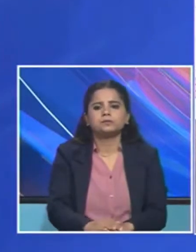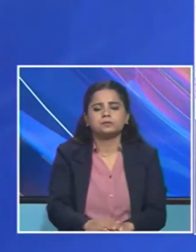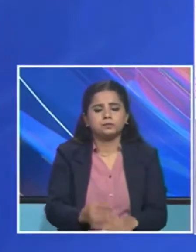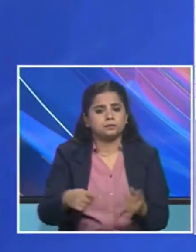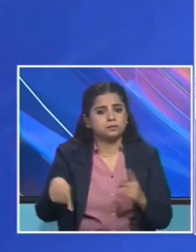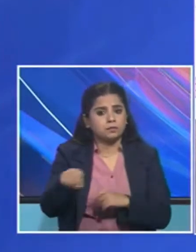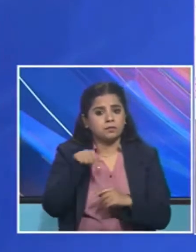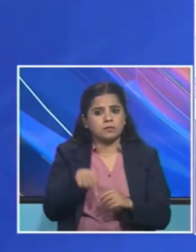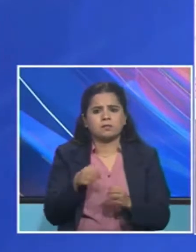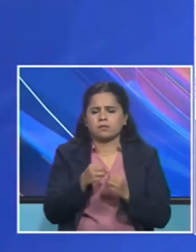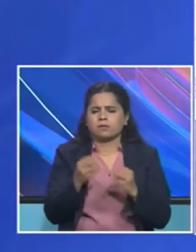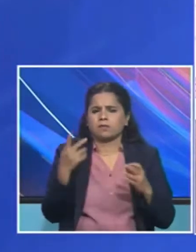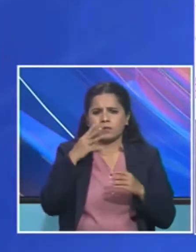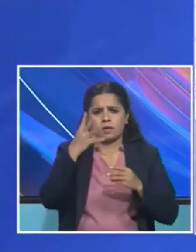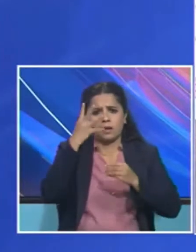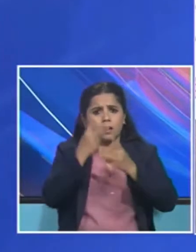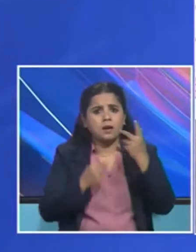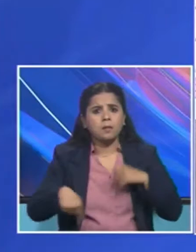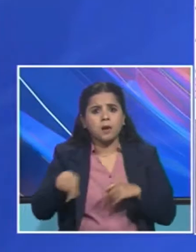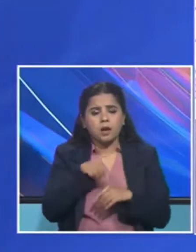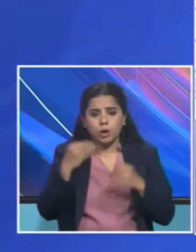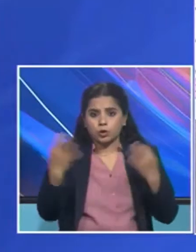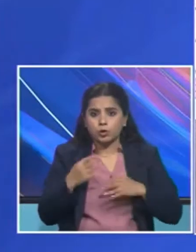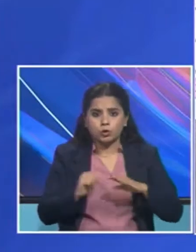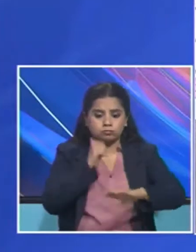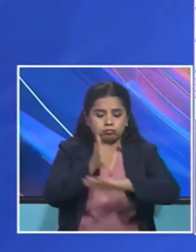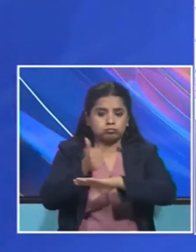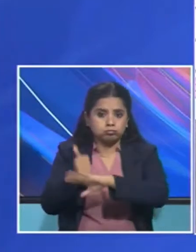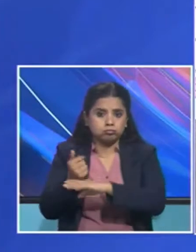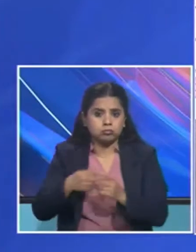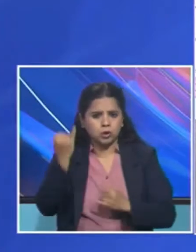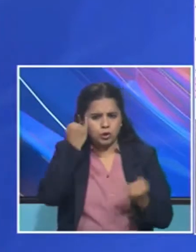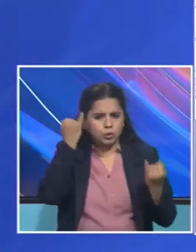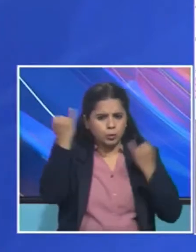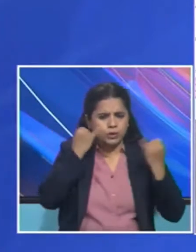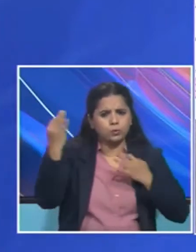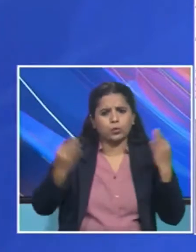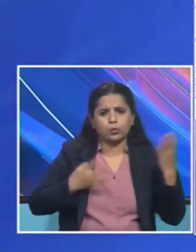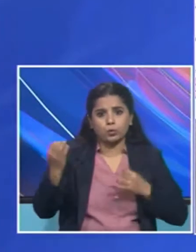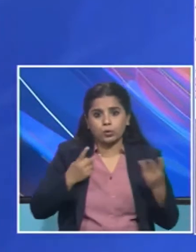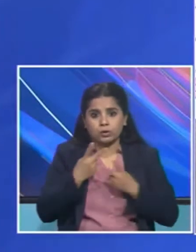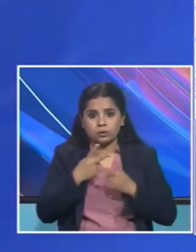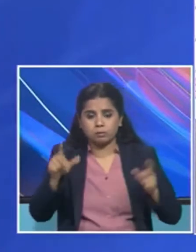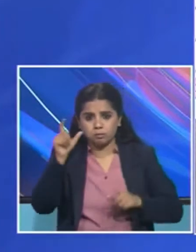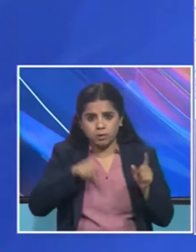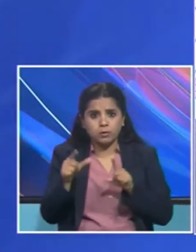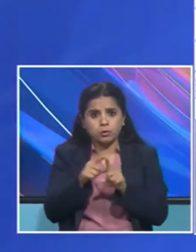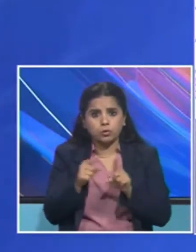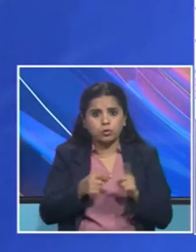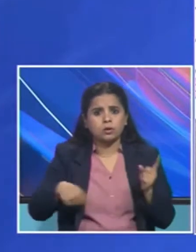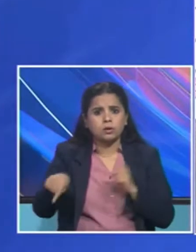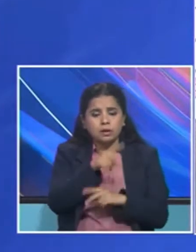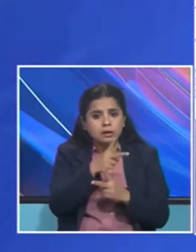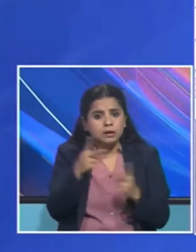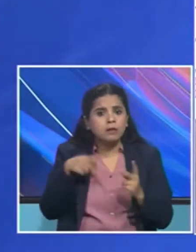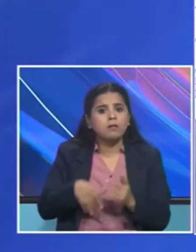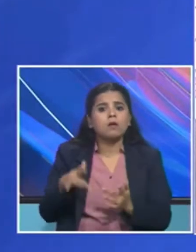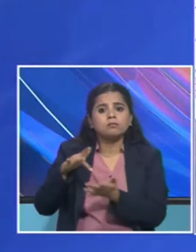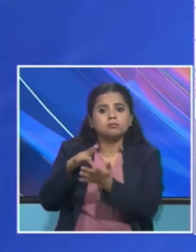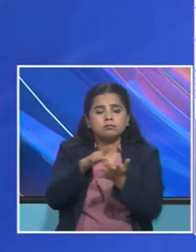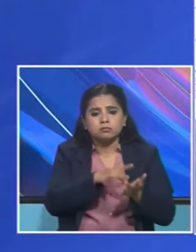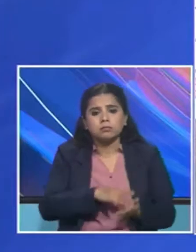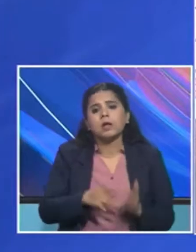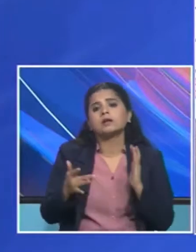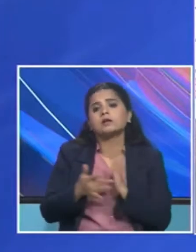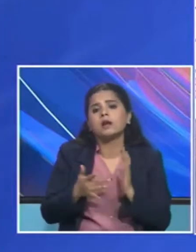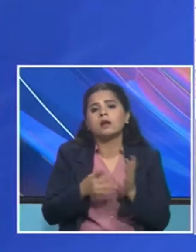रिकॉर्ड संख्या में बन रहे स्टार्टअप्स में नए इनोवेशंस में दूर सुदूर क्षेत्रों में डिजिटल